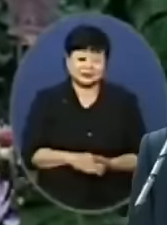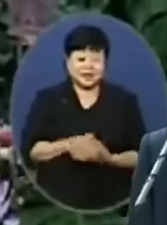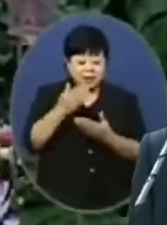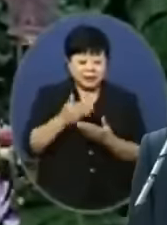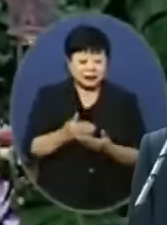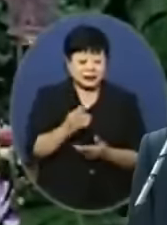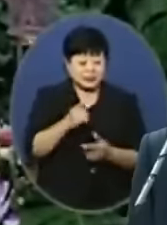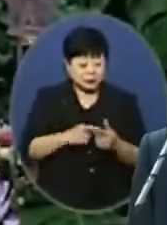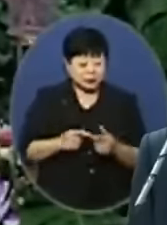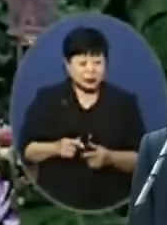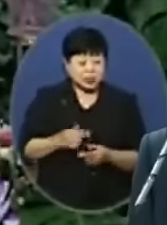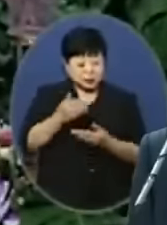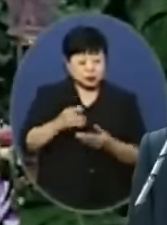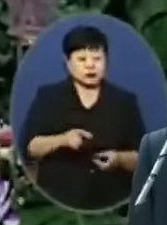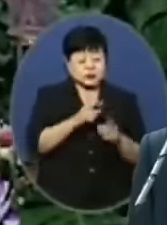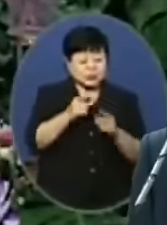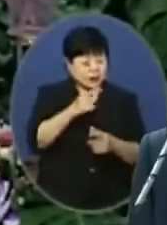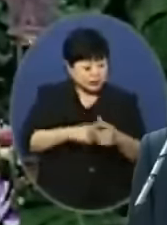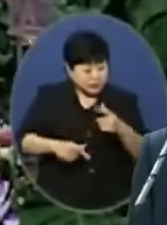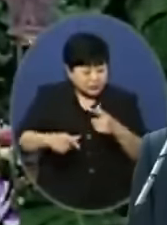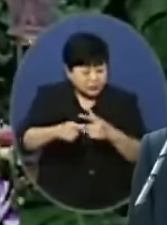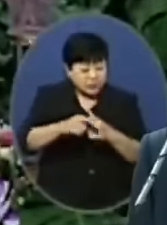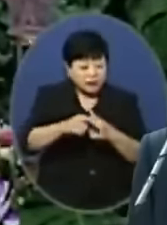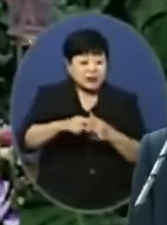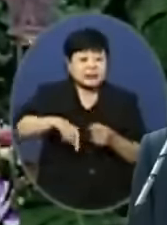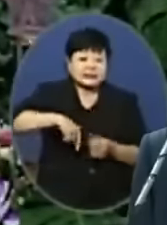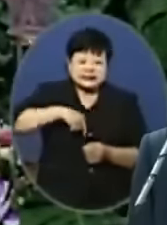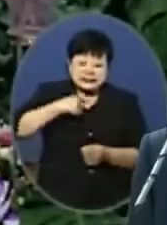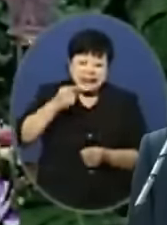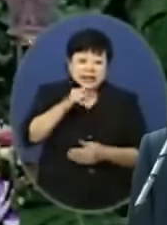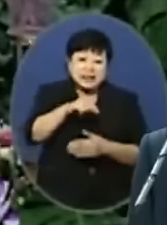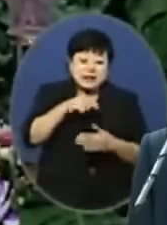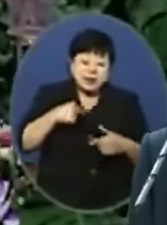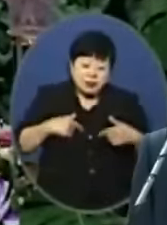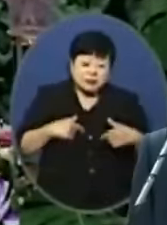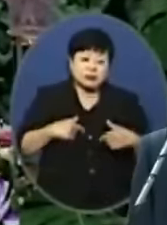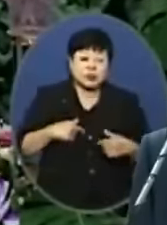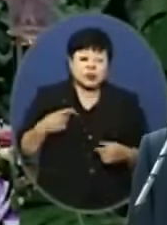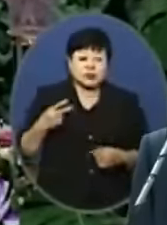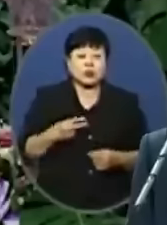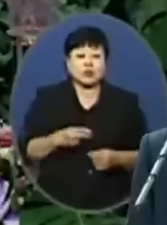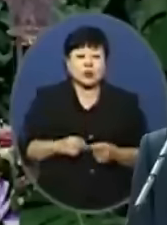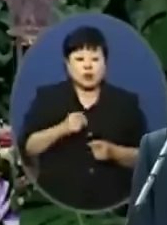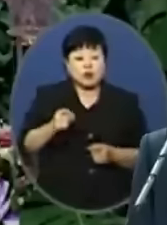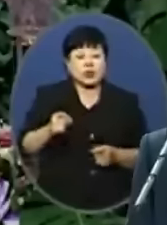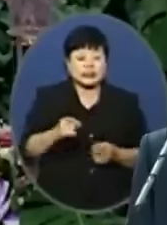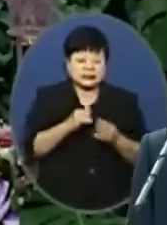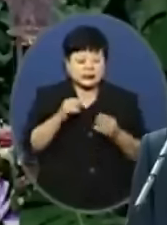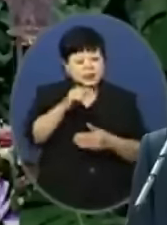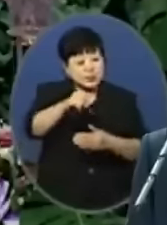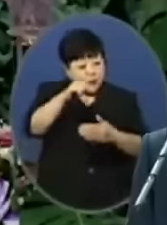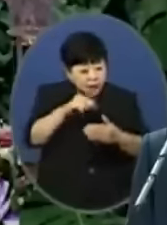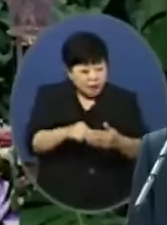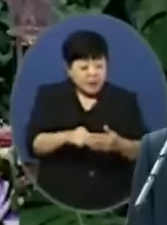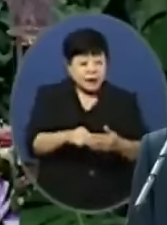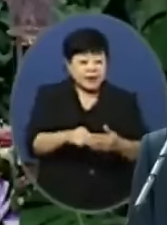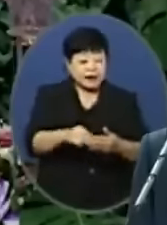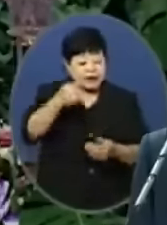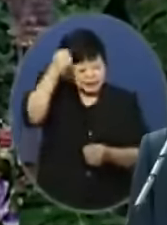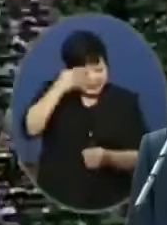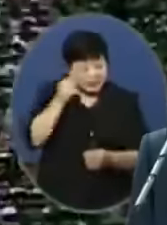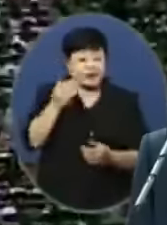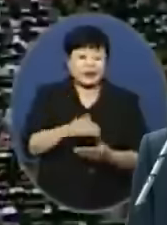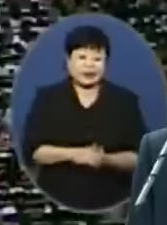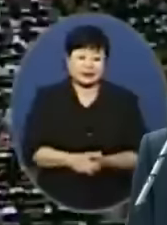받는 삶보다 주는 삶이 살아가는 이들을 자기의 마음이 기쁠 뿐만 아니라 이처럼 오래도록 사람들의 마음속에 기억이